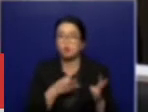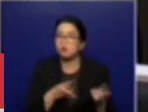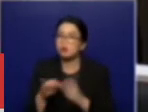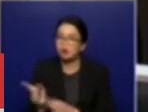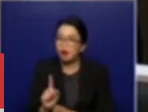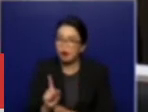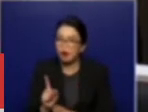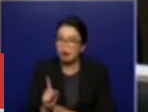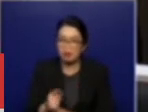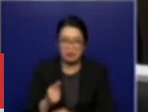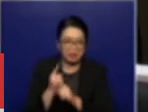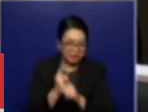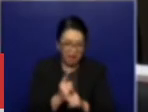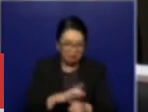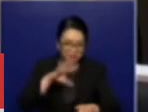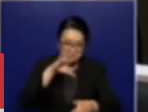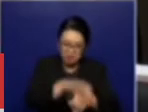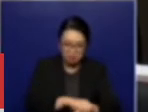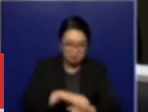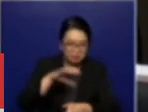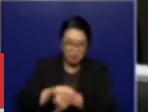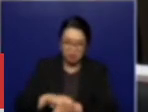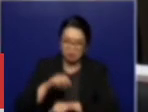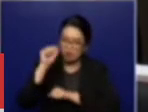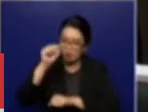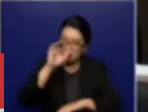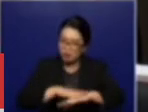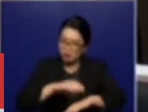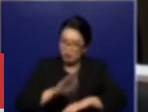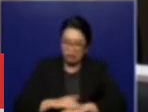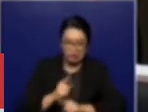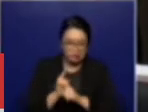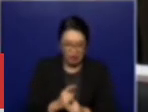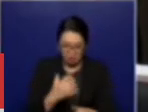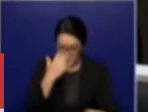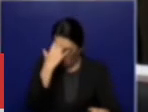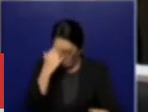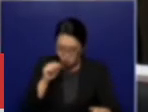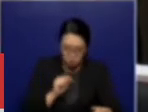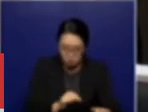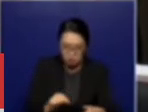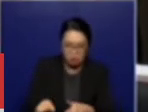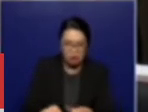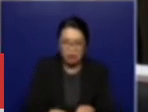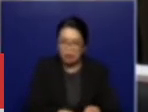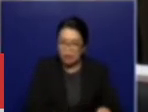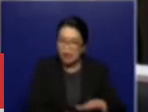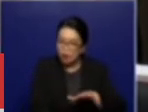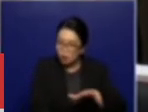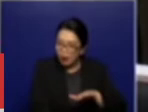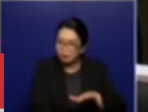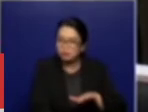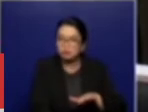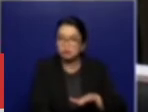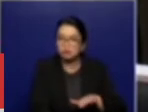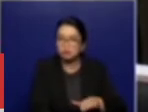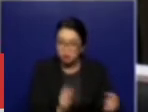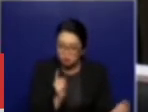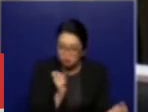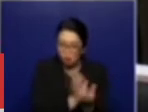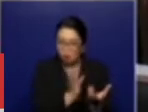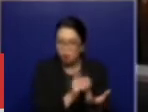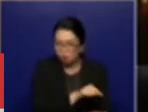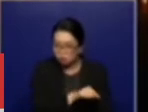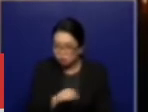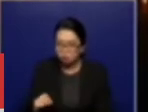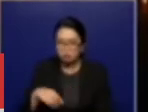โต้ท่านตามจับเขาท่านออกหมายเรียกท่านตามคุกคามโดนกันตั้งแต่เด็กอนุบาลครับยันไปถึงเด็กมหา